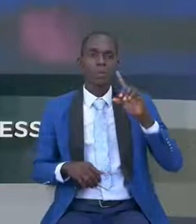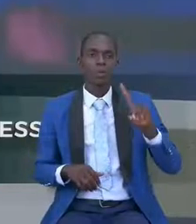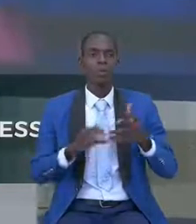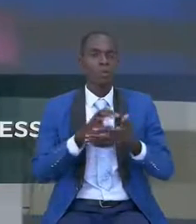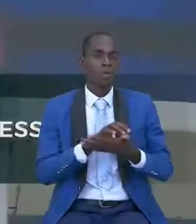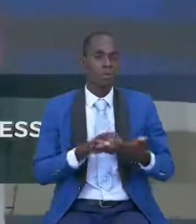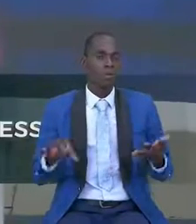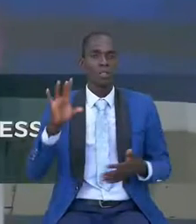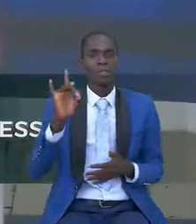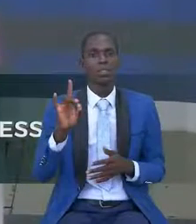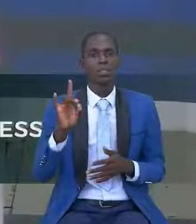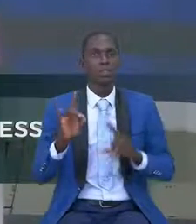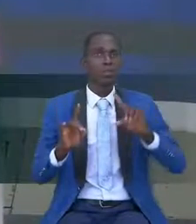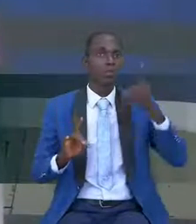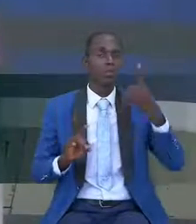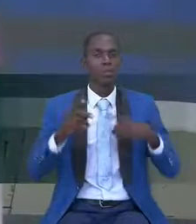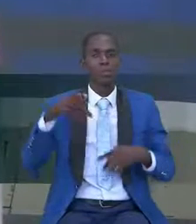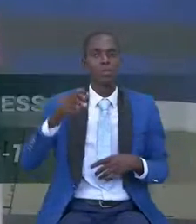verset 8.